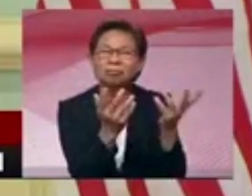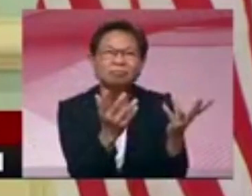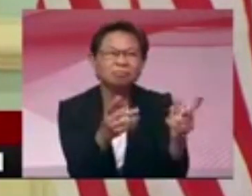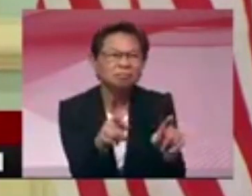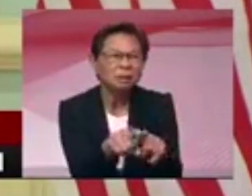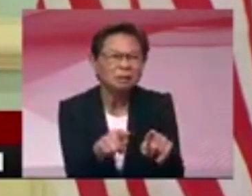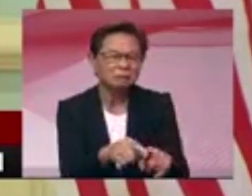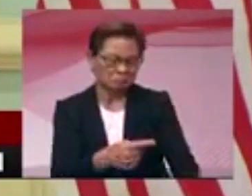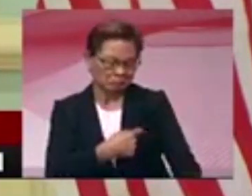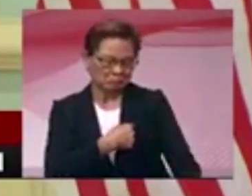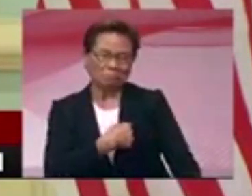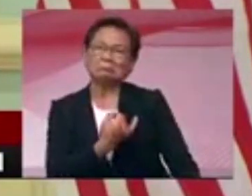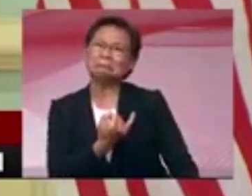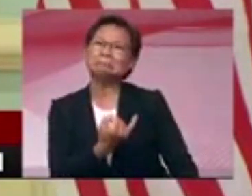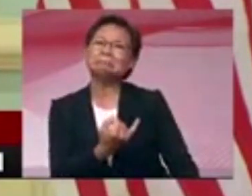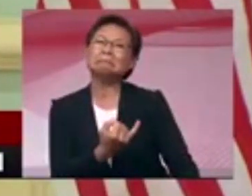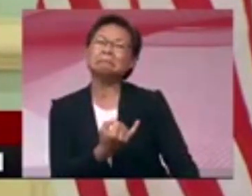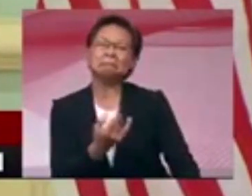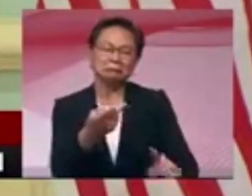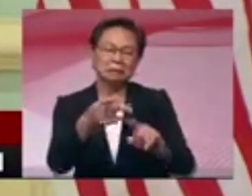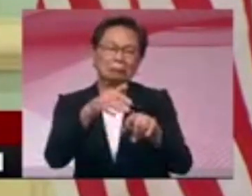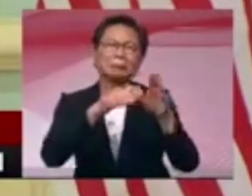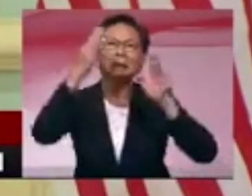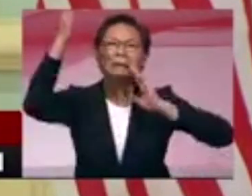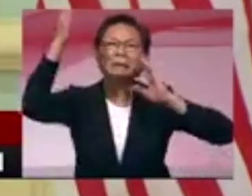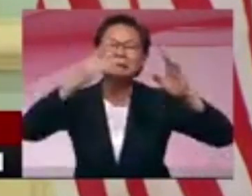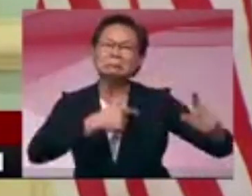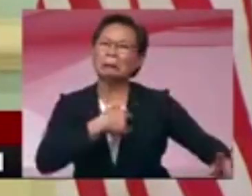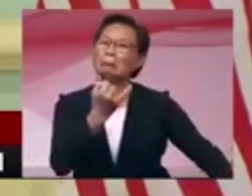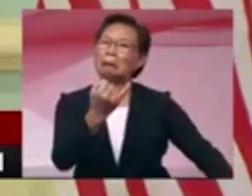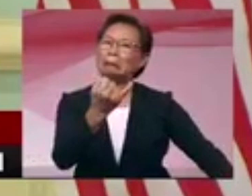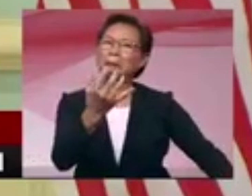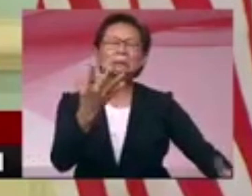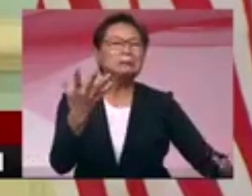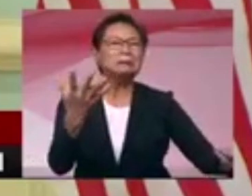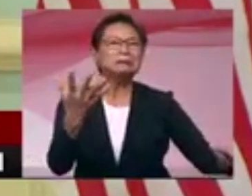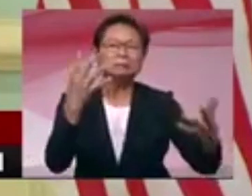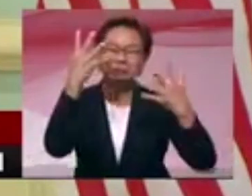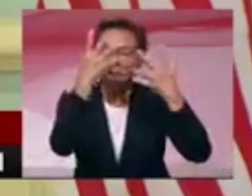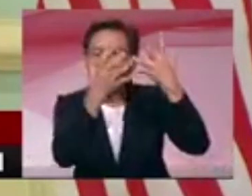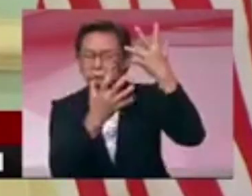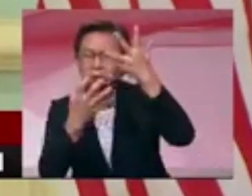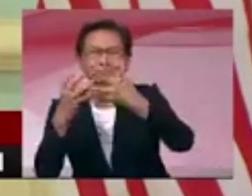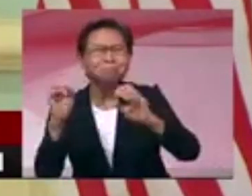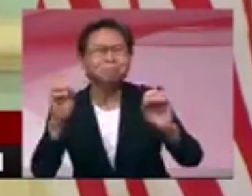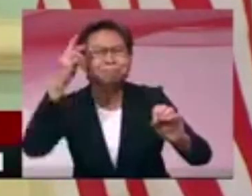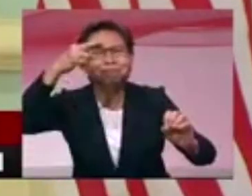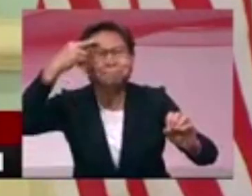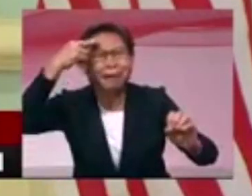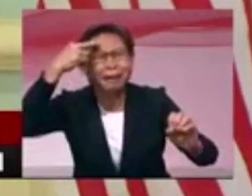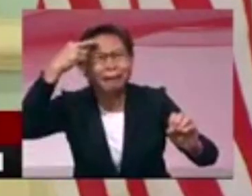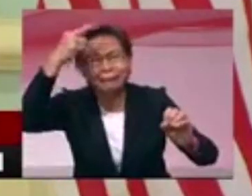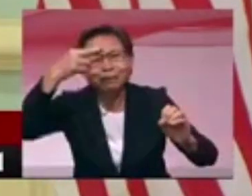seolah-olah berniat tidak baik kepada negara kita, mengelirukan tanpa fakta yang